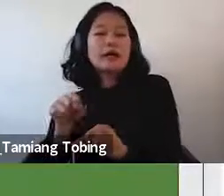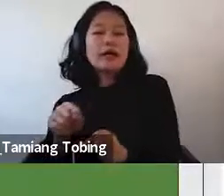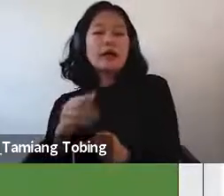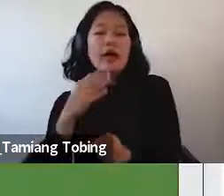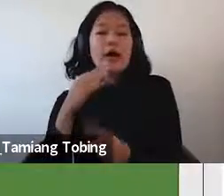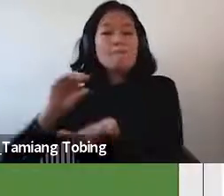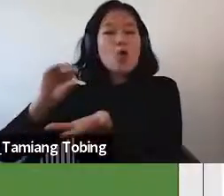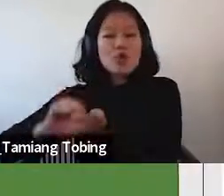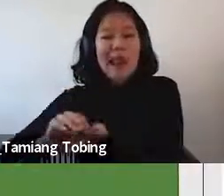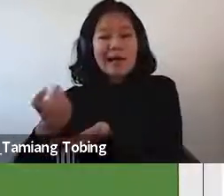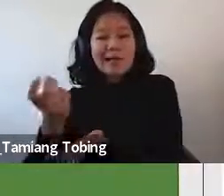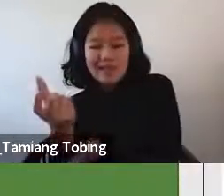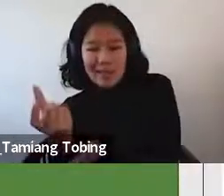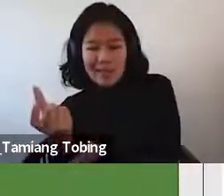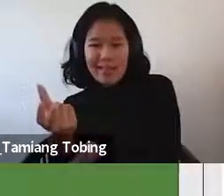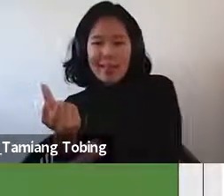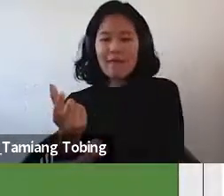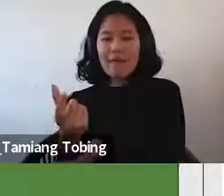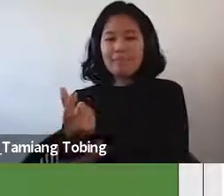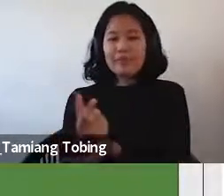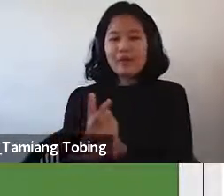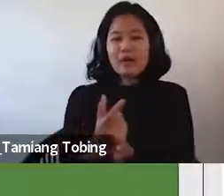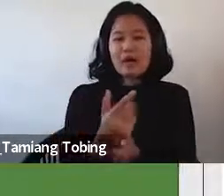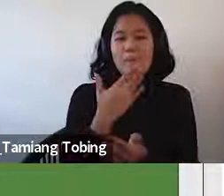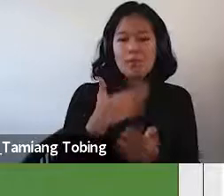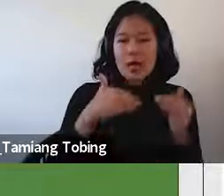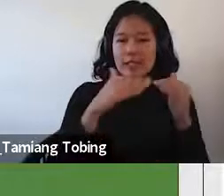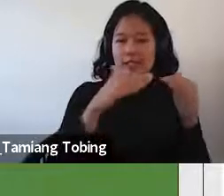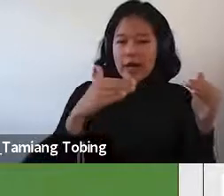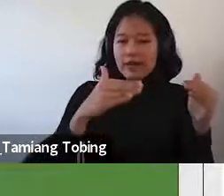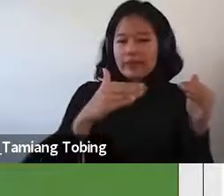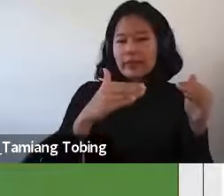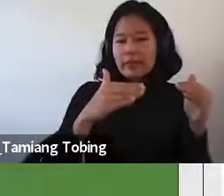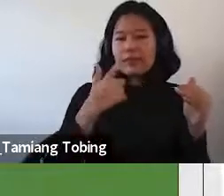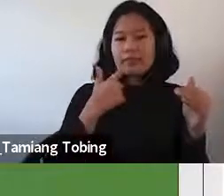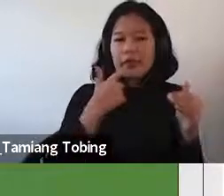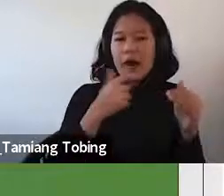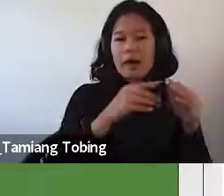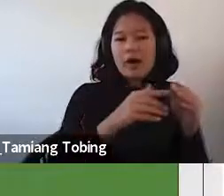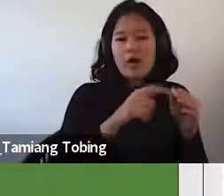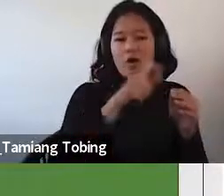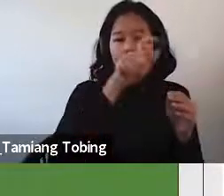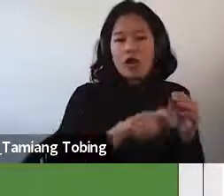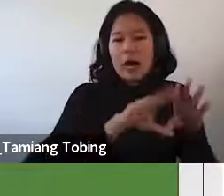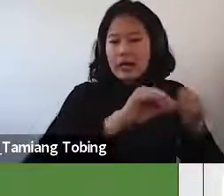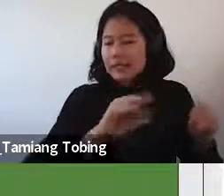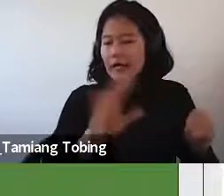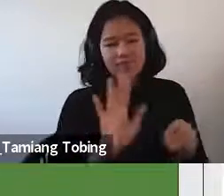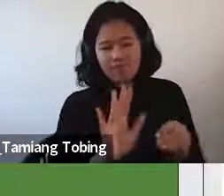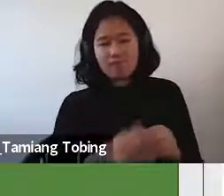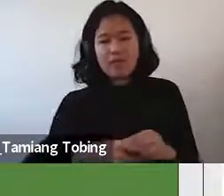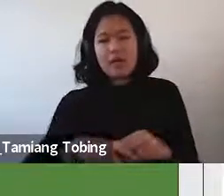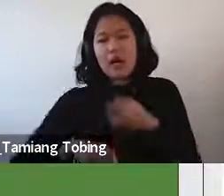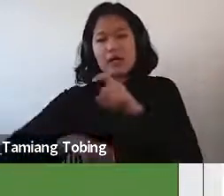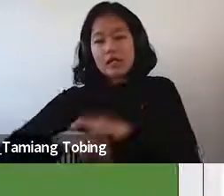modal kecil, tidak memiliki apa standar terkait dengan kualifikasi tenaga kerja, tidak terikat jam kerja,